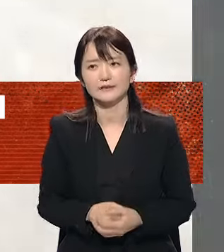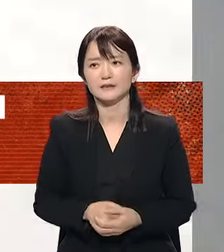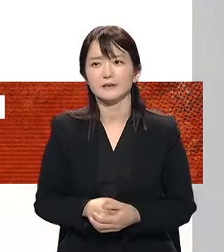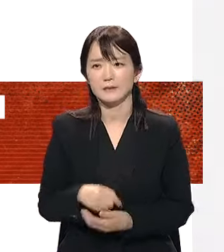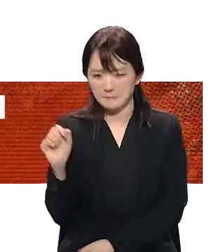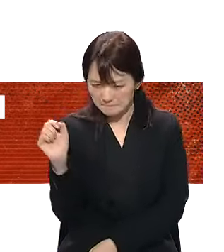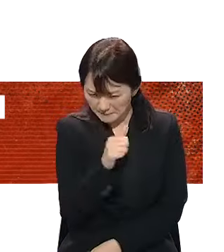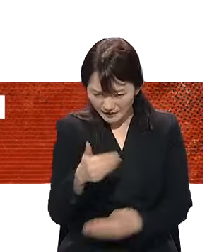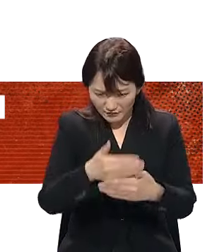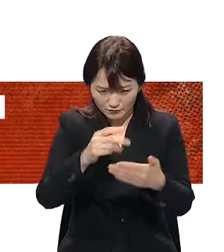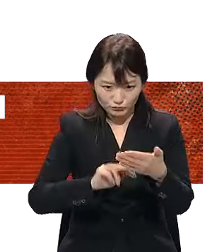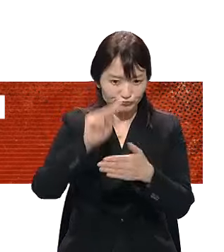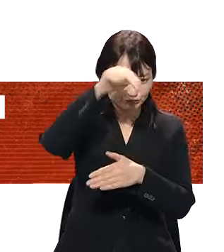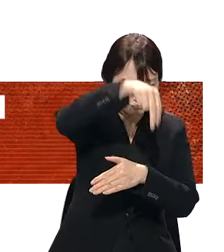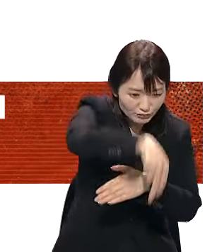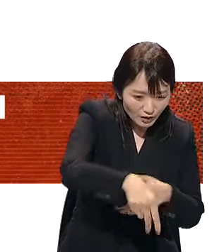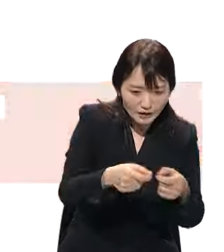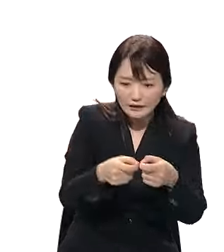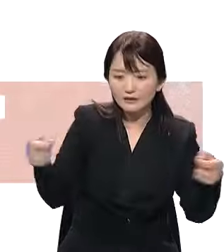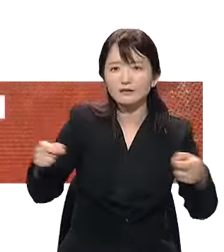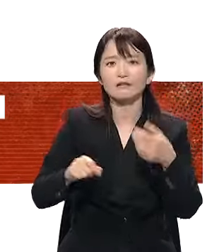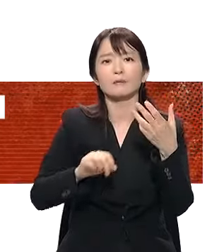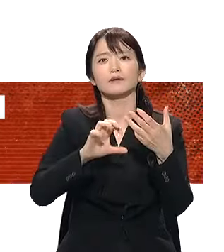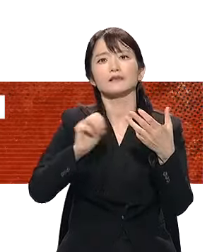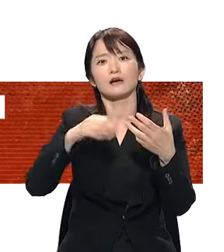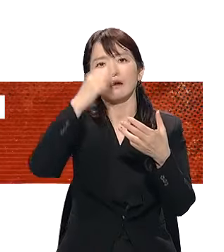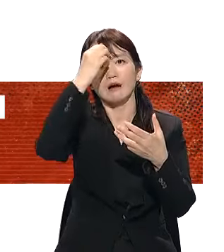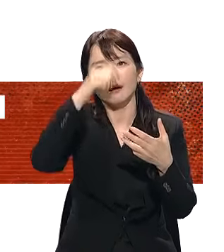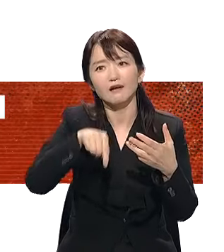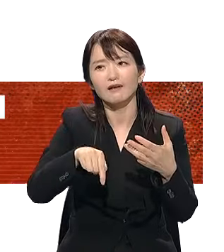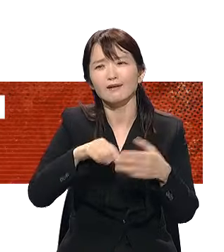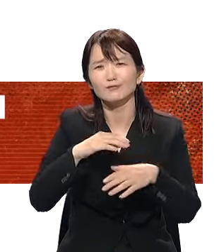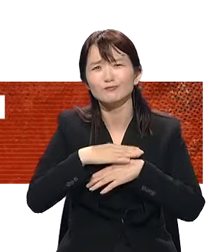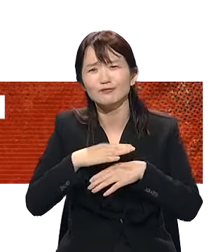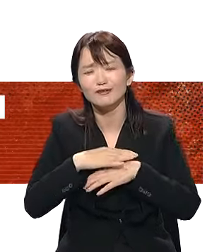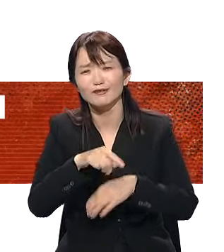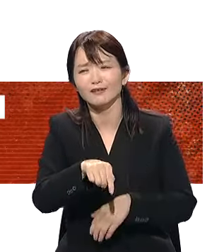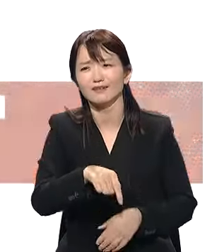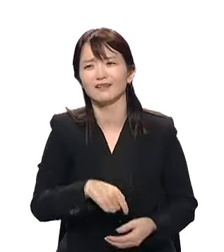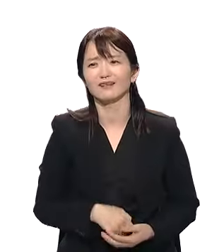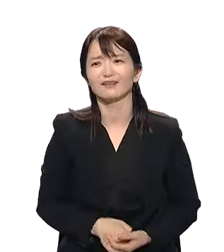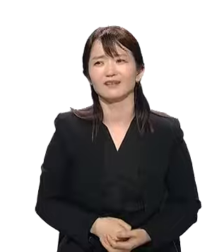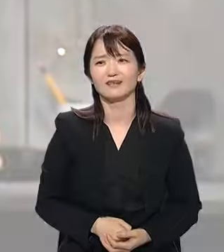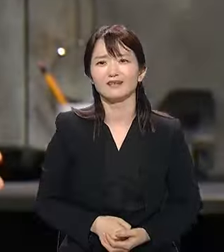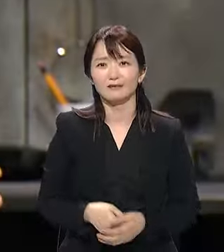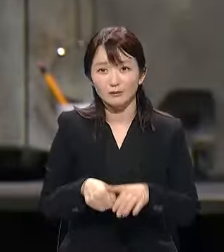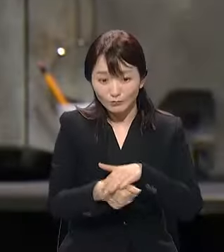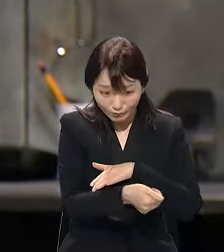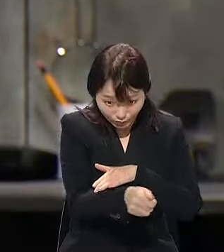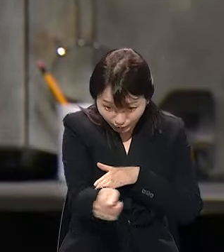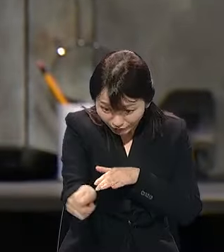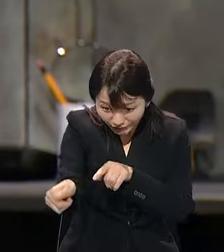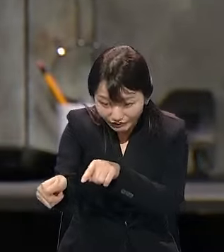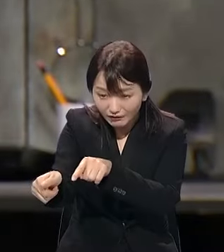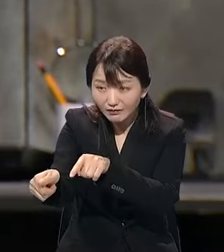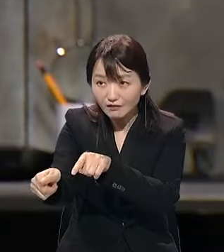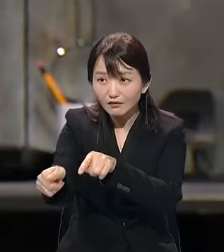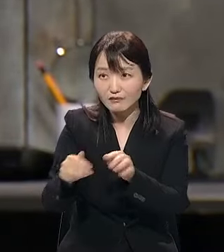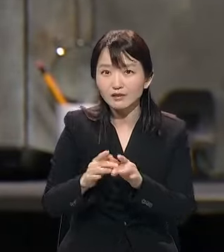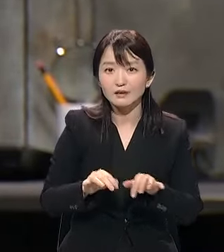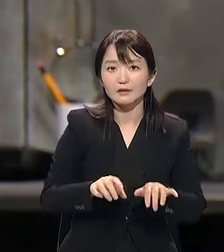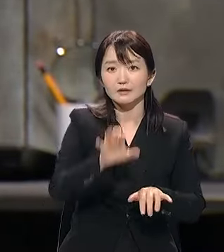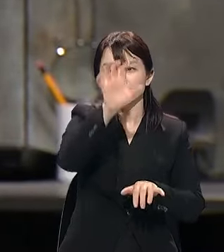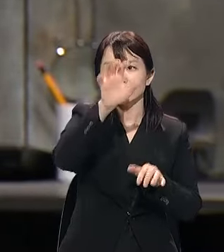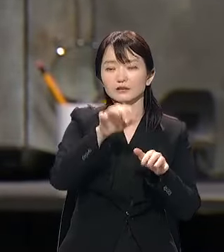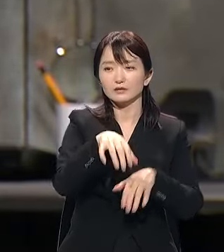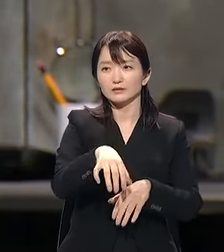탄대요. 게다가 80cm짜리라는 겁니다. 아, 얘가, 무서워! 그만해! 얘가 지금 돌아다니고 있는 거예요. 그 글쓴이의 지역이